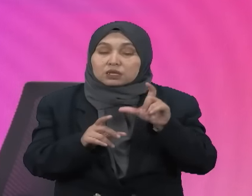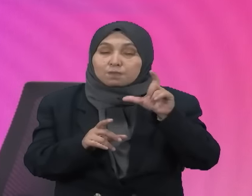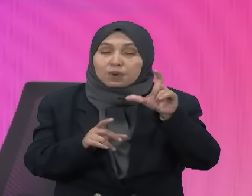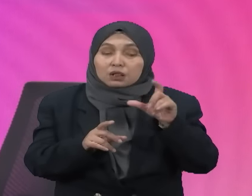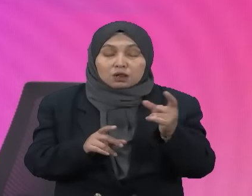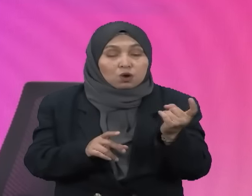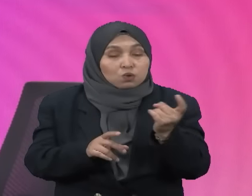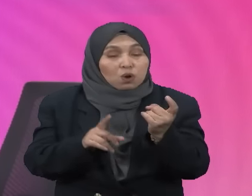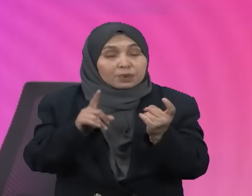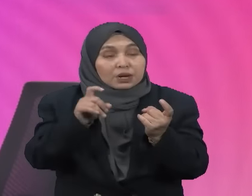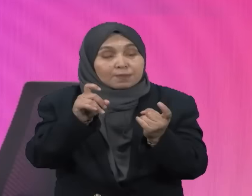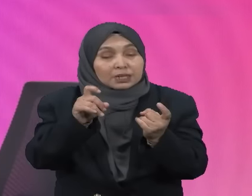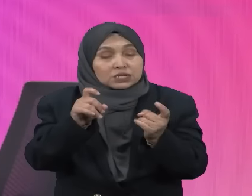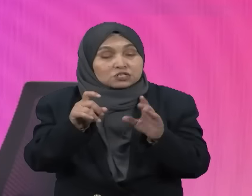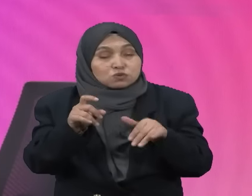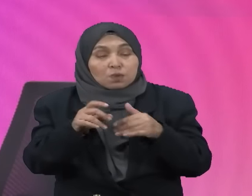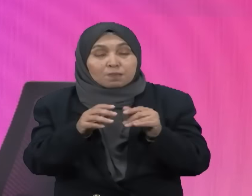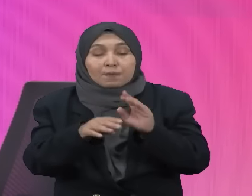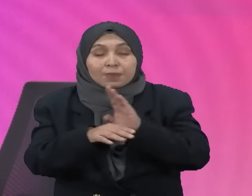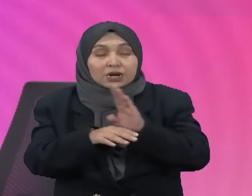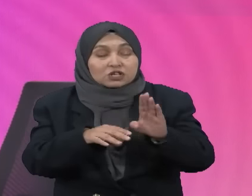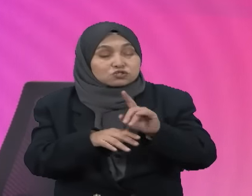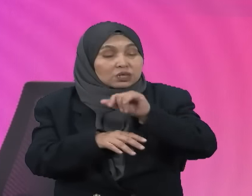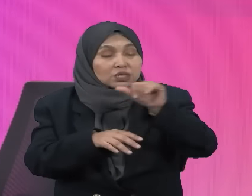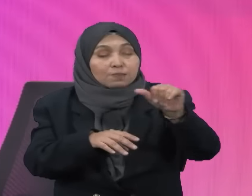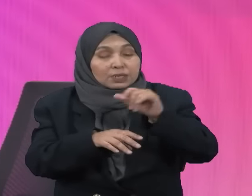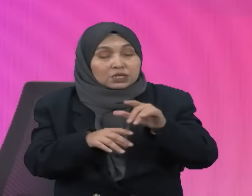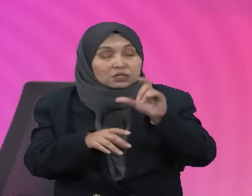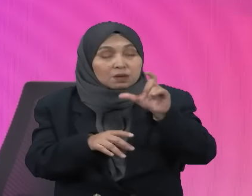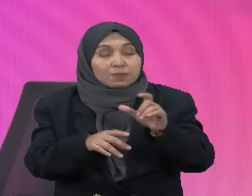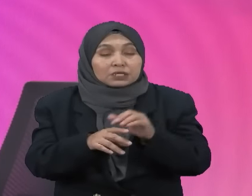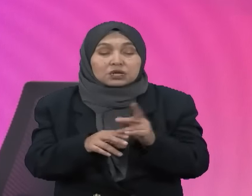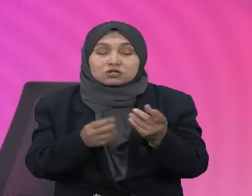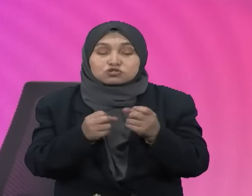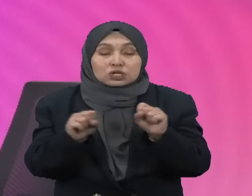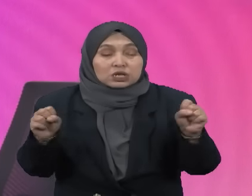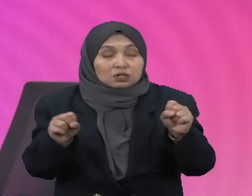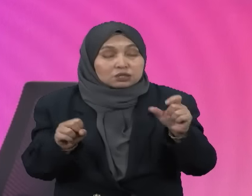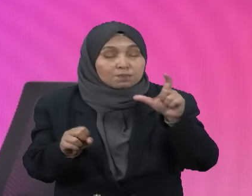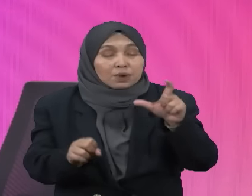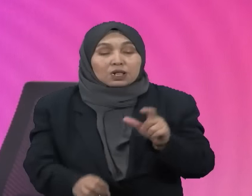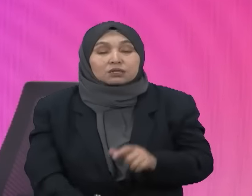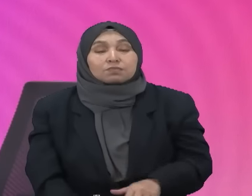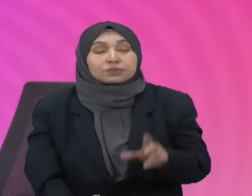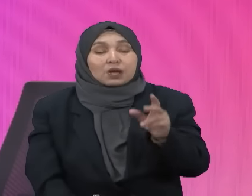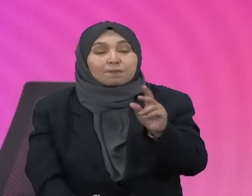Ra bila mati sebelum bagi atas dibaca tebal, ra itu qaf tu dah sedia je tebal. Min